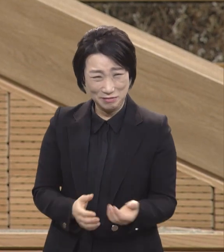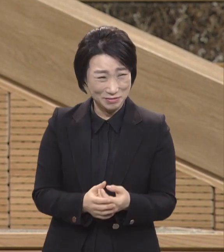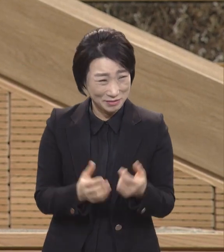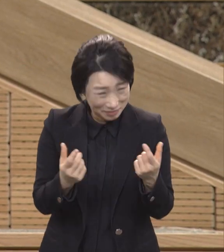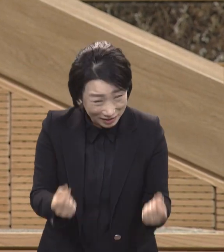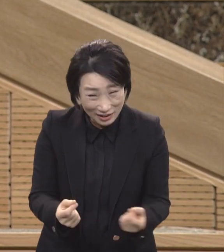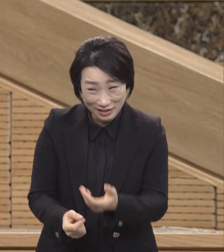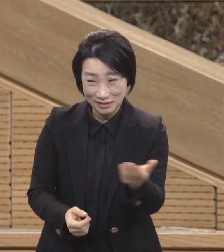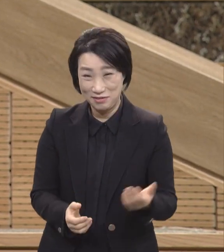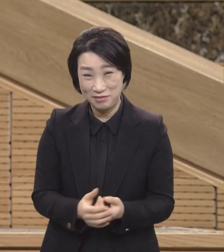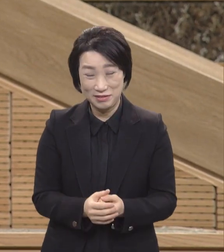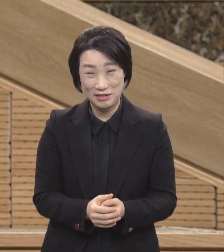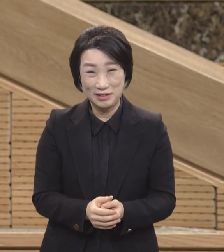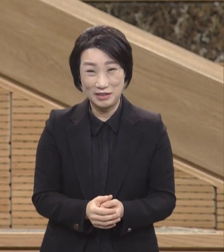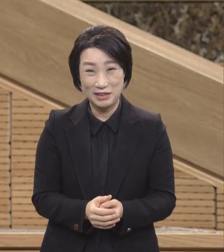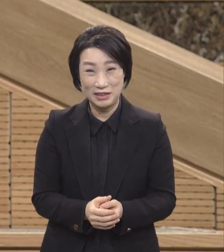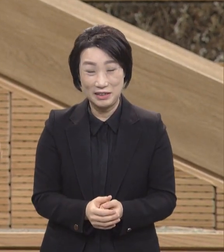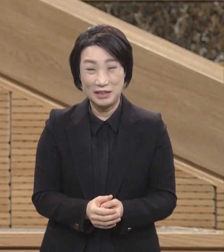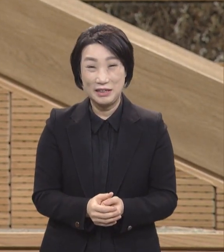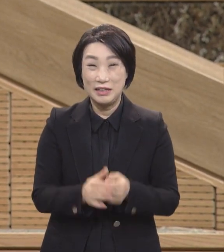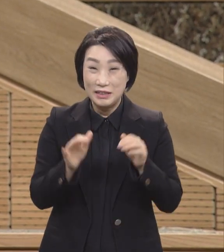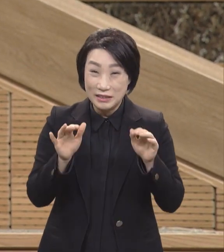그렇잖아.